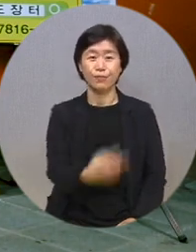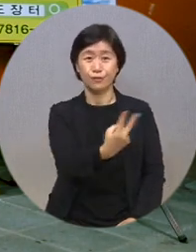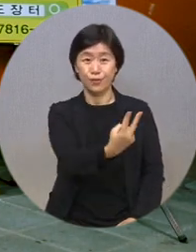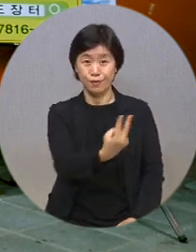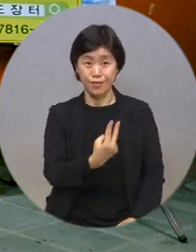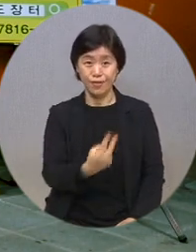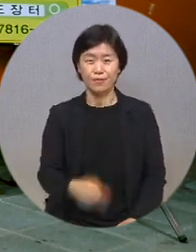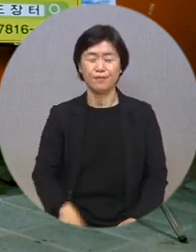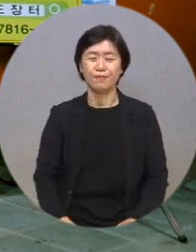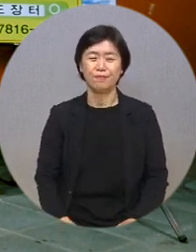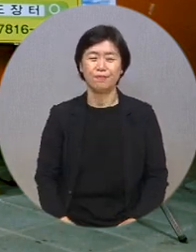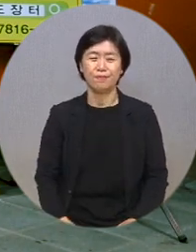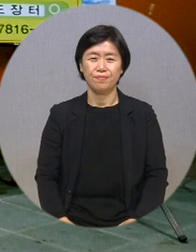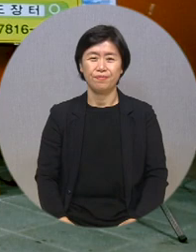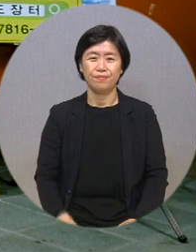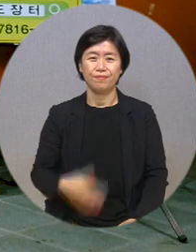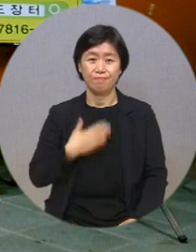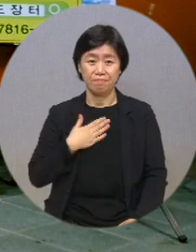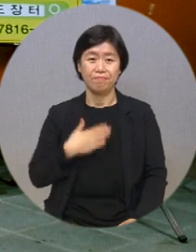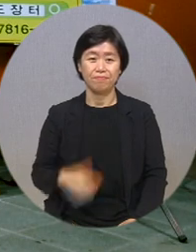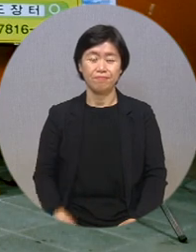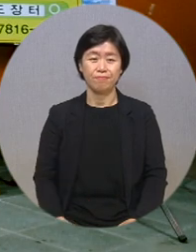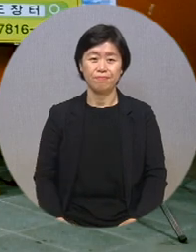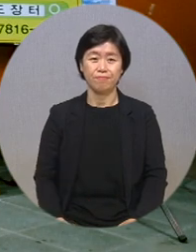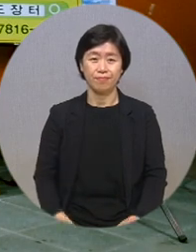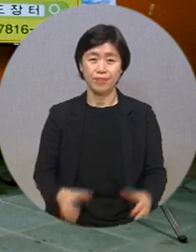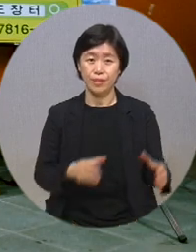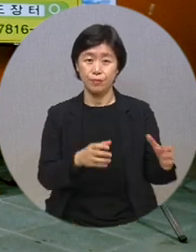나왔습니다. 알겠습니다. 자, 들고 나오신 게 바로?